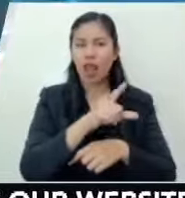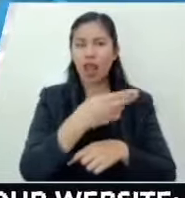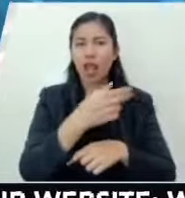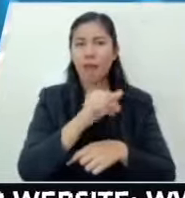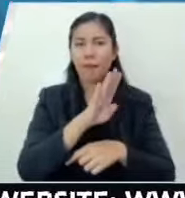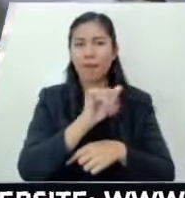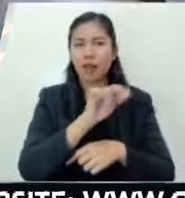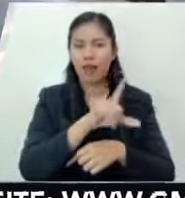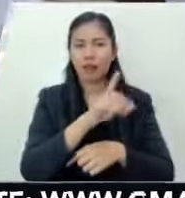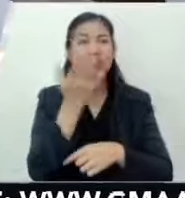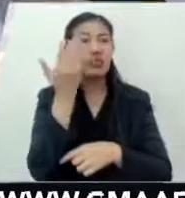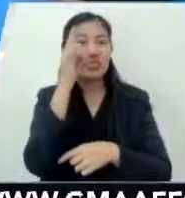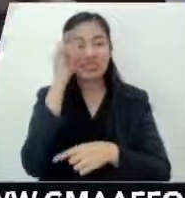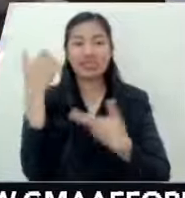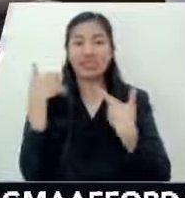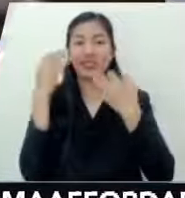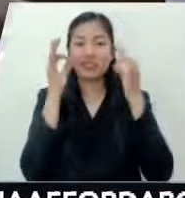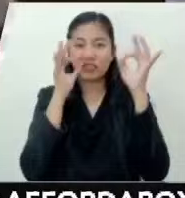Agustin.